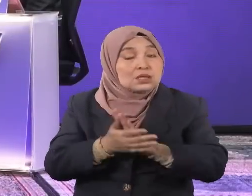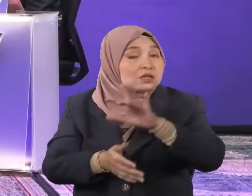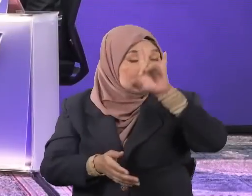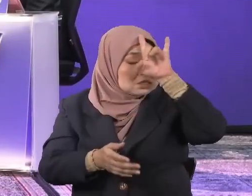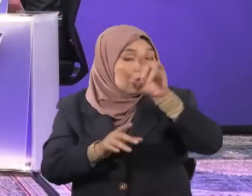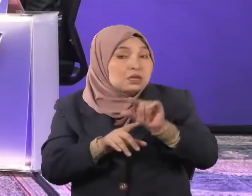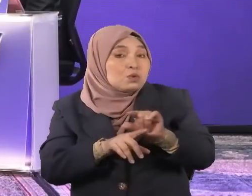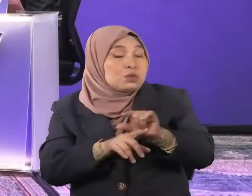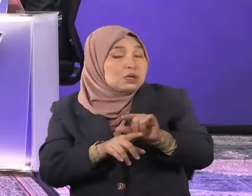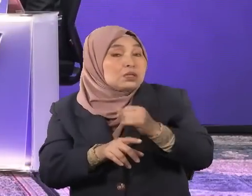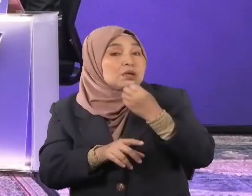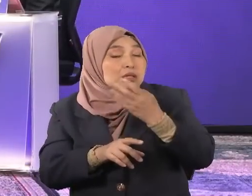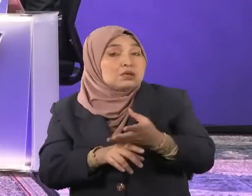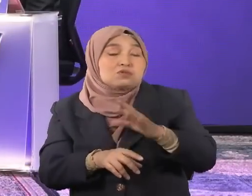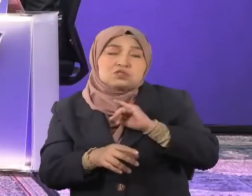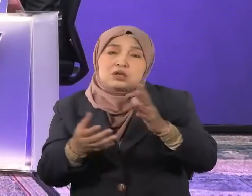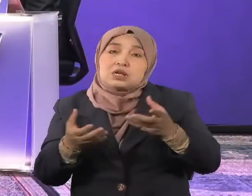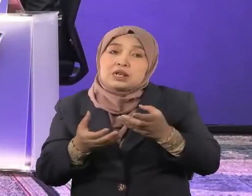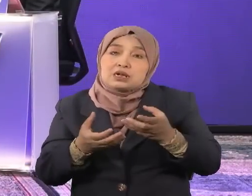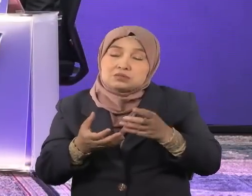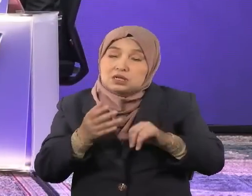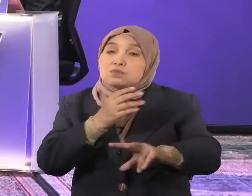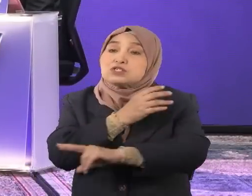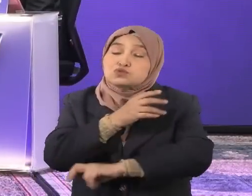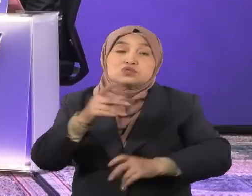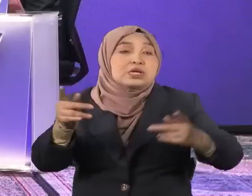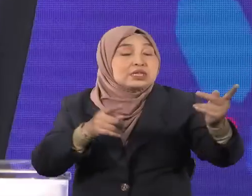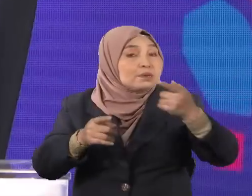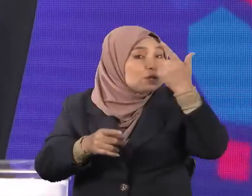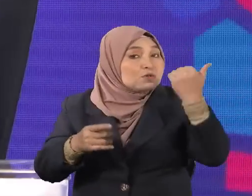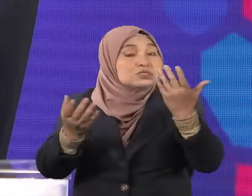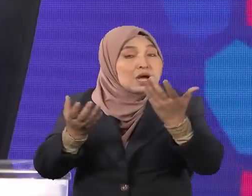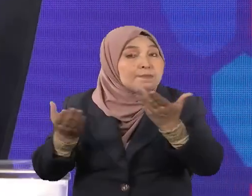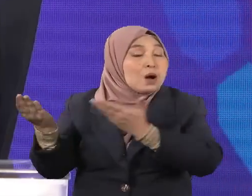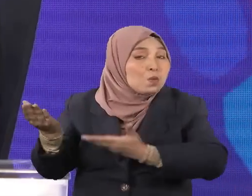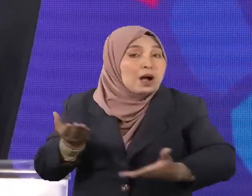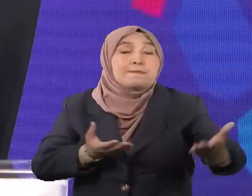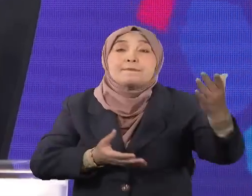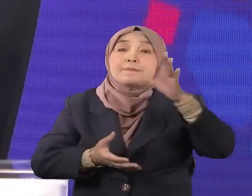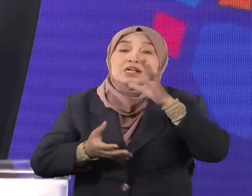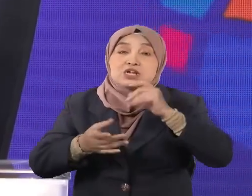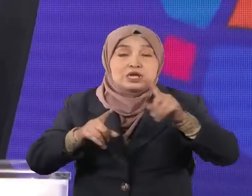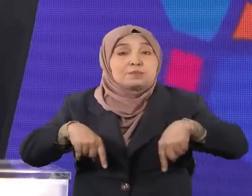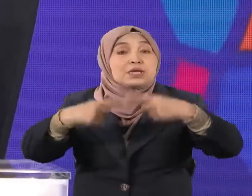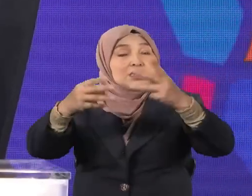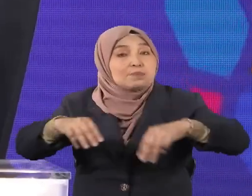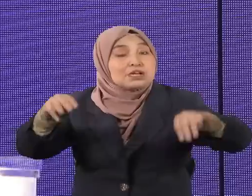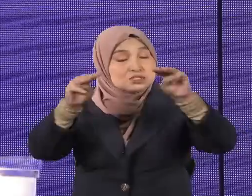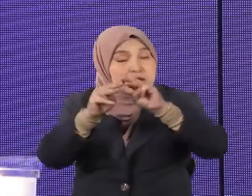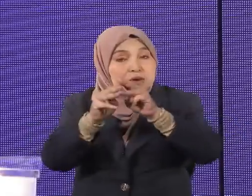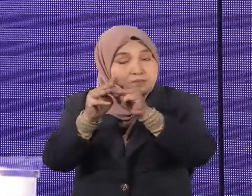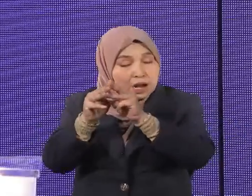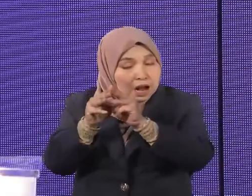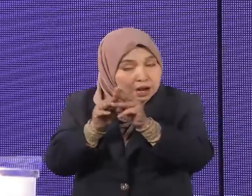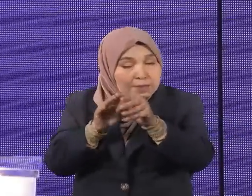akan gunakan. Lepas tu dia katalah, oh kita, saya nak beli, saya mencuri kereta ini pasal nak bawa mak saya pergi ke masjid. Dia akan menyusup di